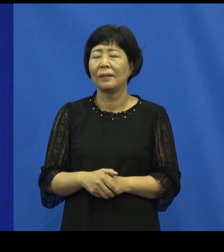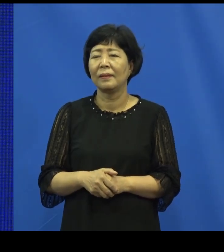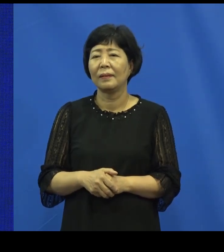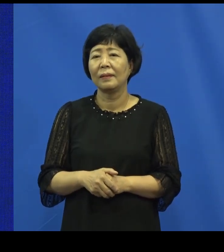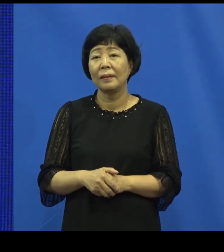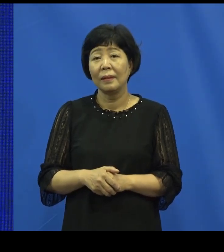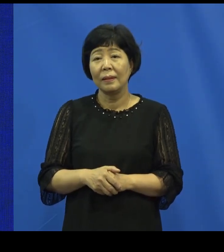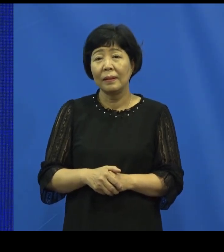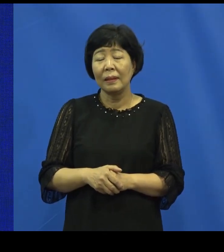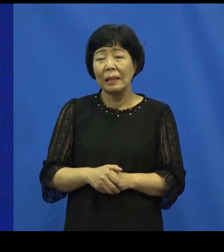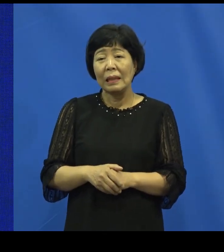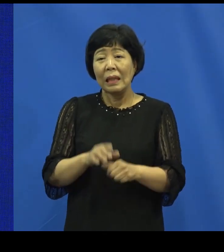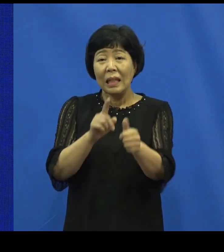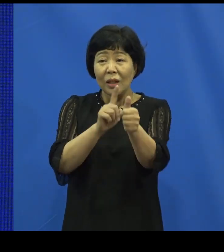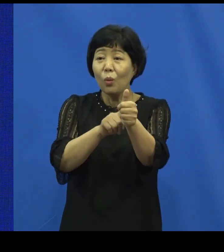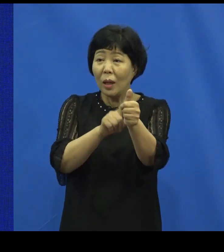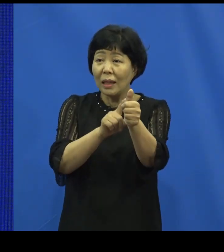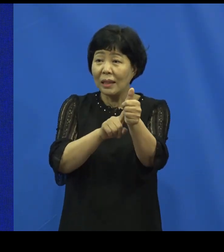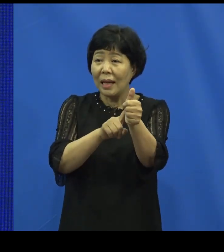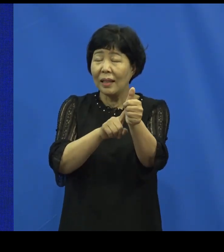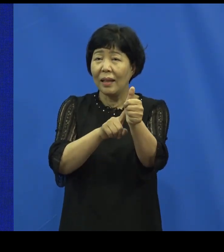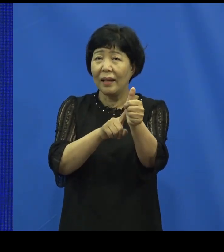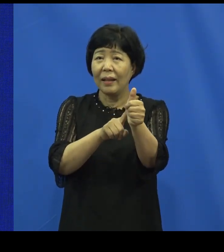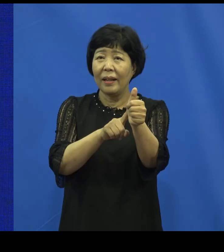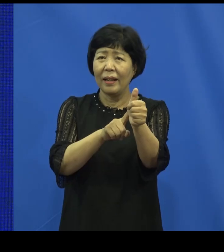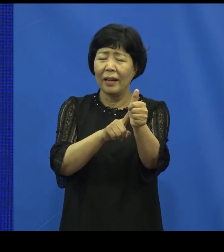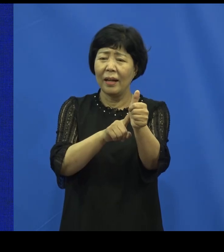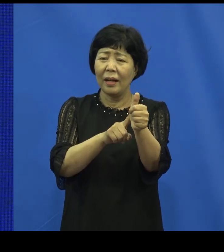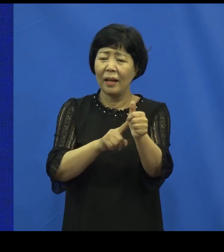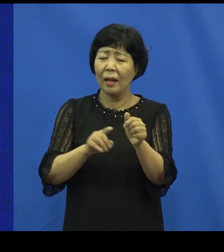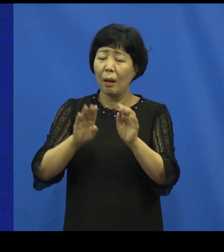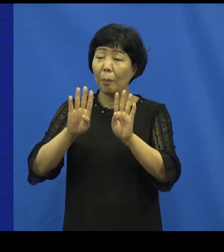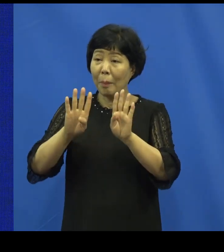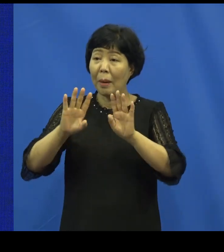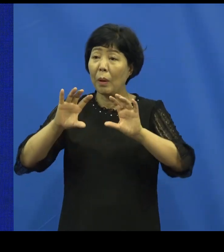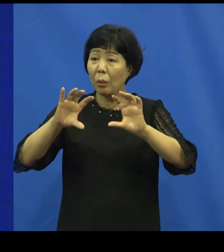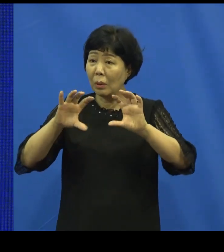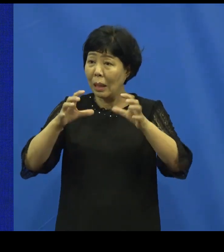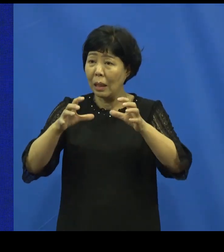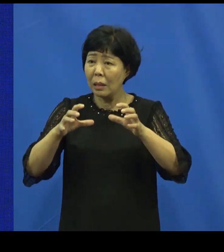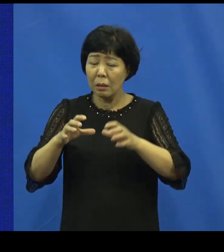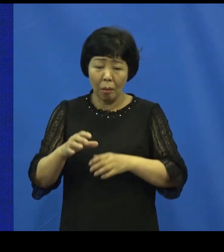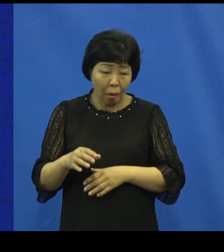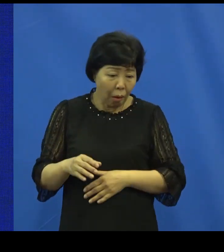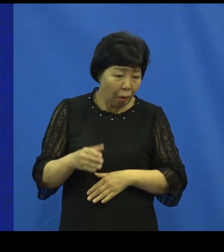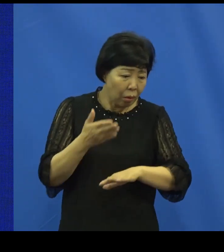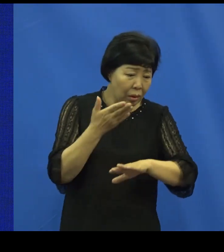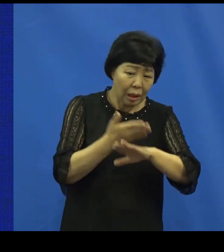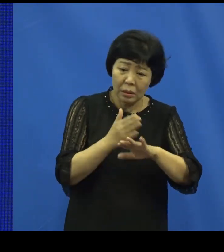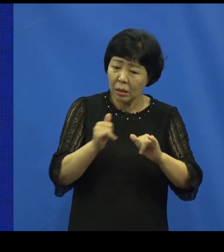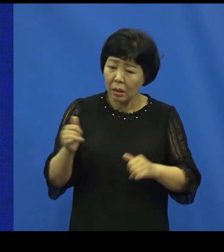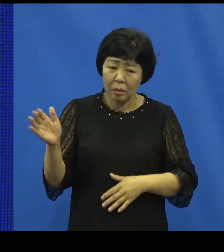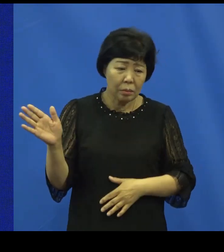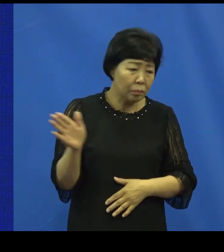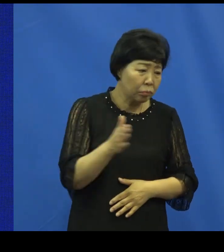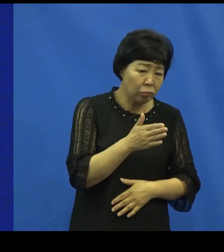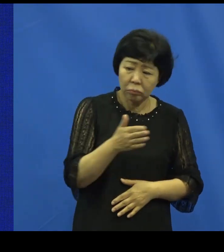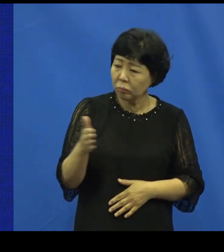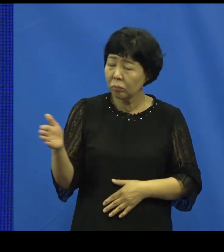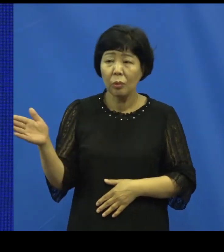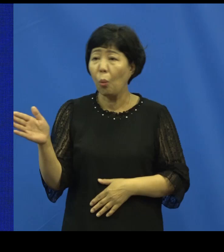여러분, 이런 다니엘은 바벨론에서는 찾아볼 수 없는 사람이에요.